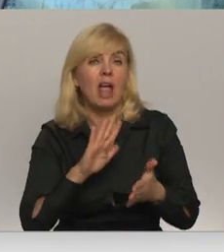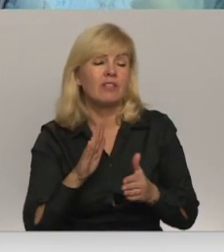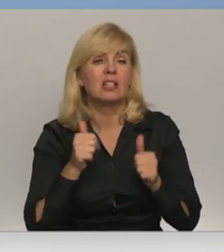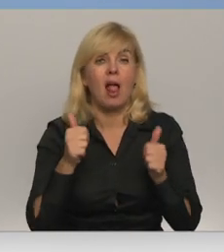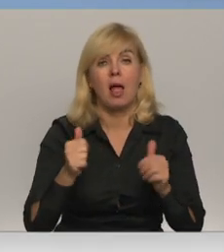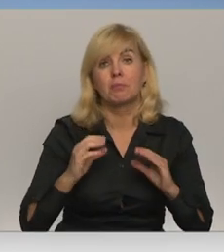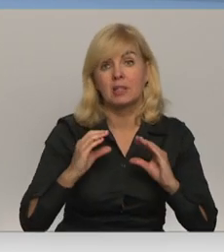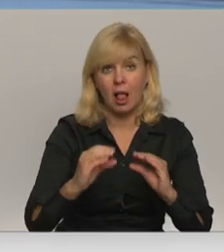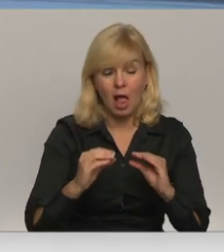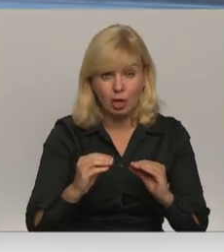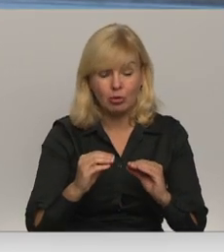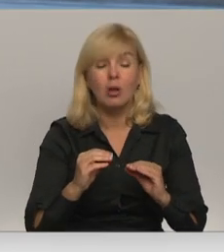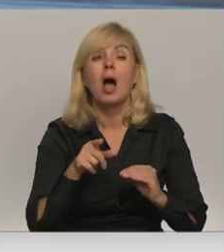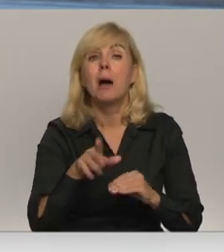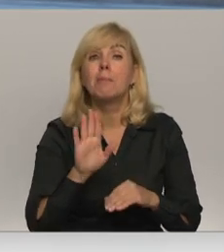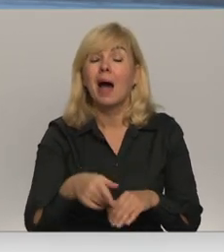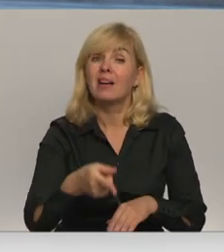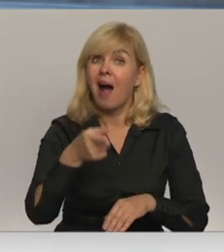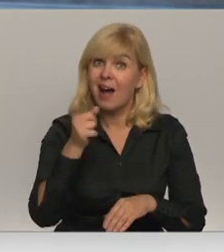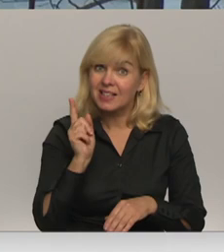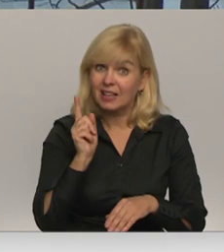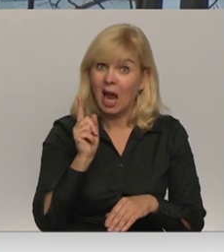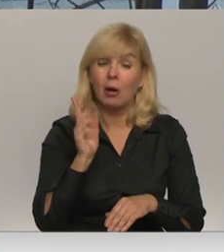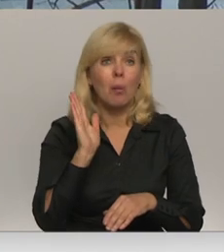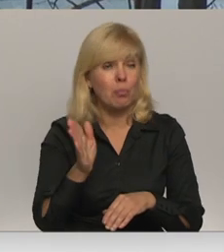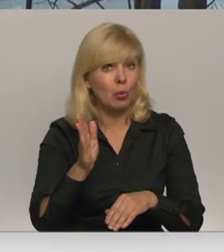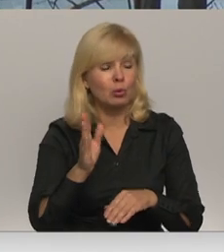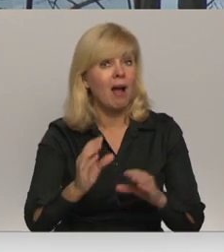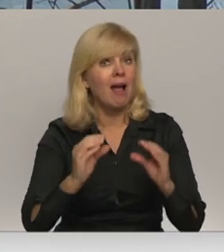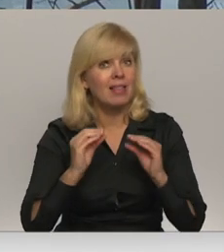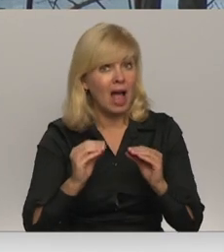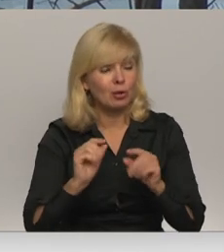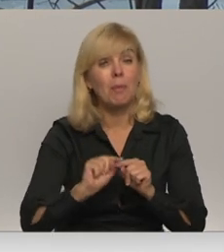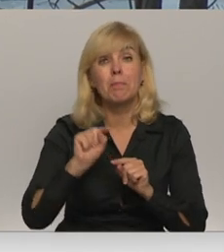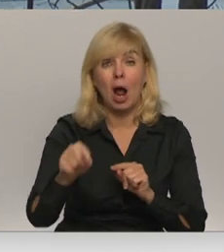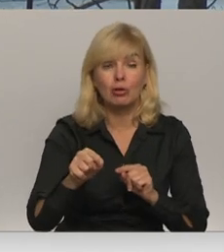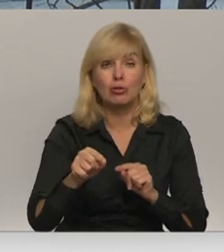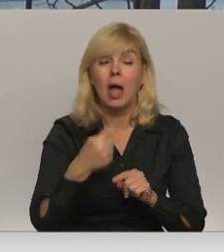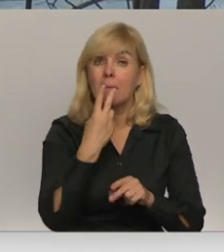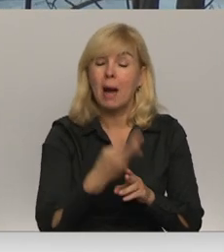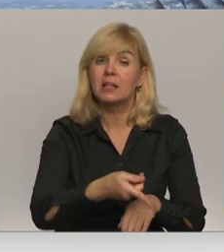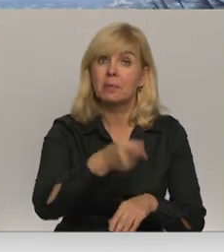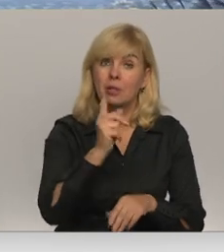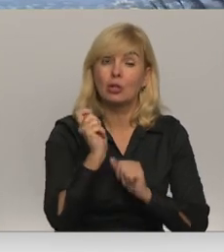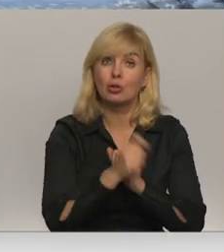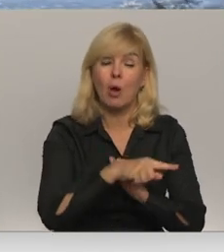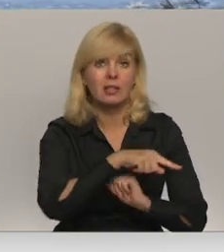ledus. Jāpiebilst, ka par aizliegumu atrasties uz ledus pārkāpšanu paredzēts brīdinājums vai sots